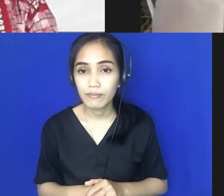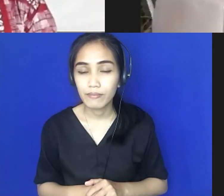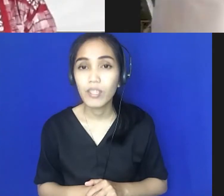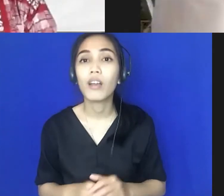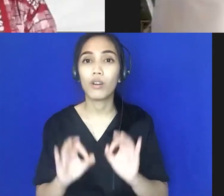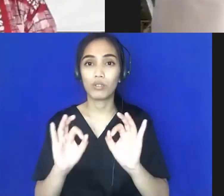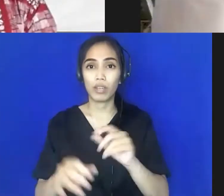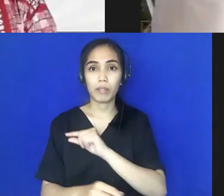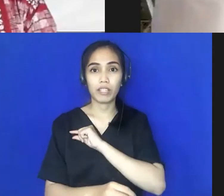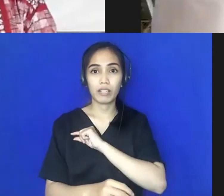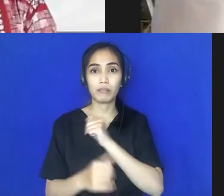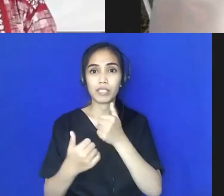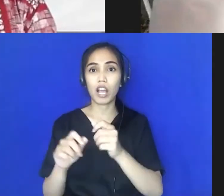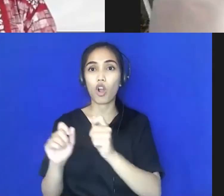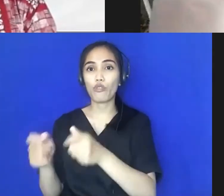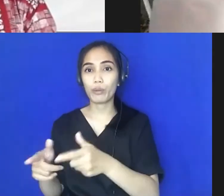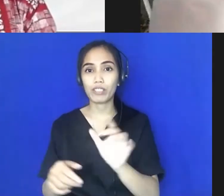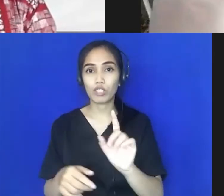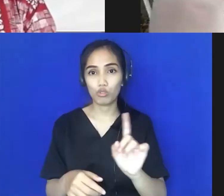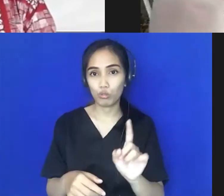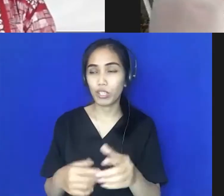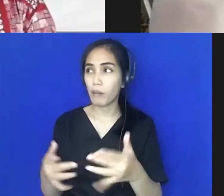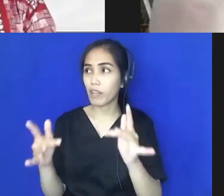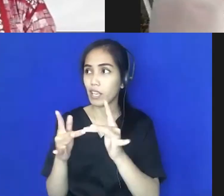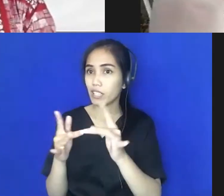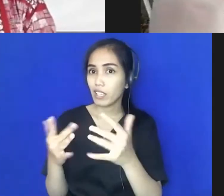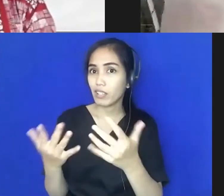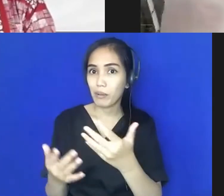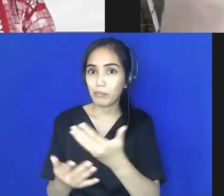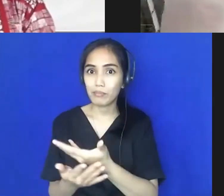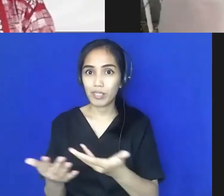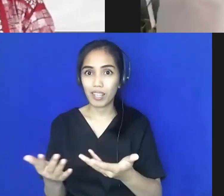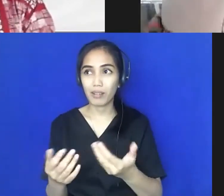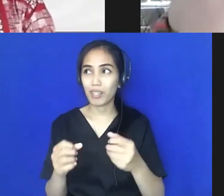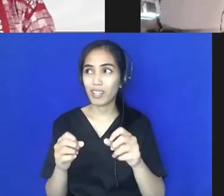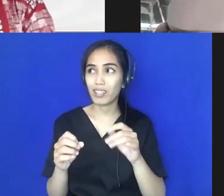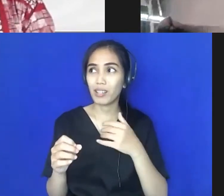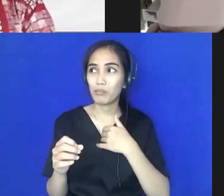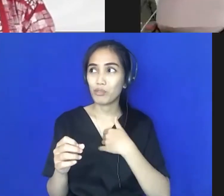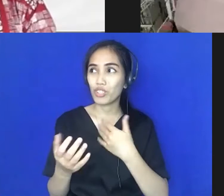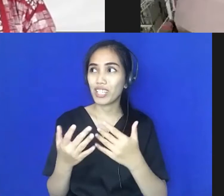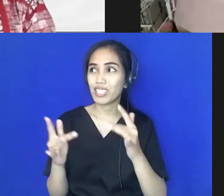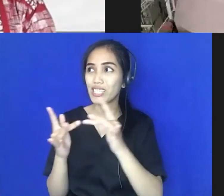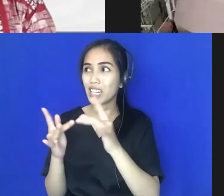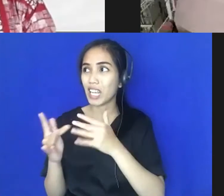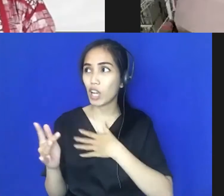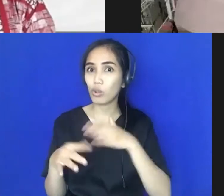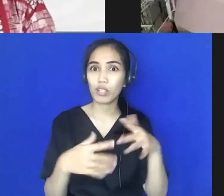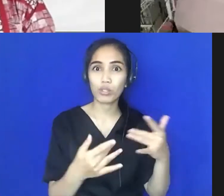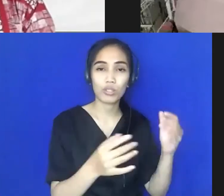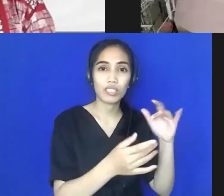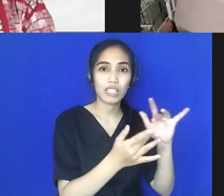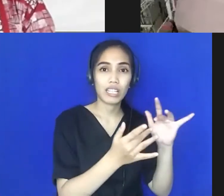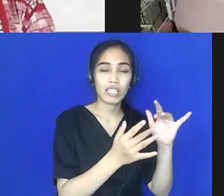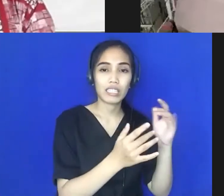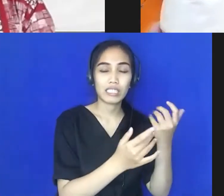Oke, panitia mohon mengkonfirmasi bahwa jaringan saya yang tidak jelas atau jaringan dari Ibu Dani. Ya, karena saya nampaknya dari